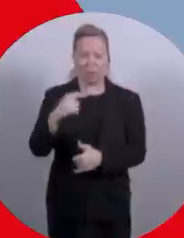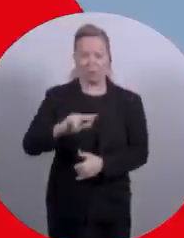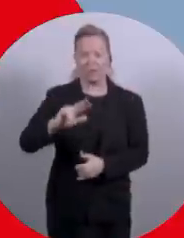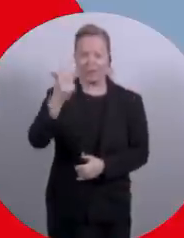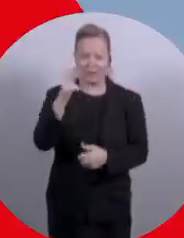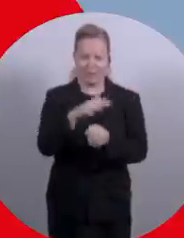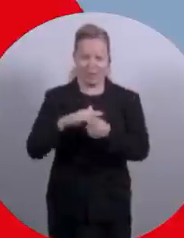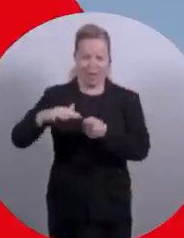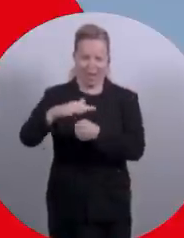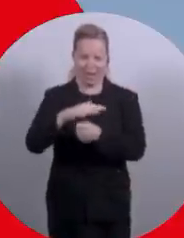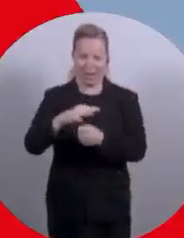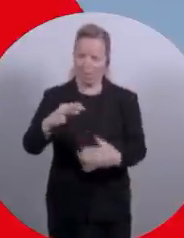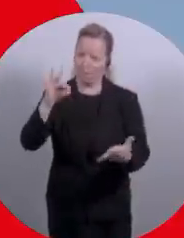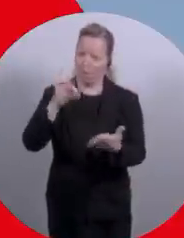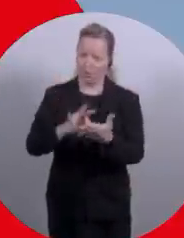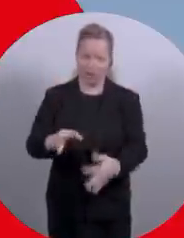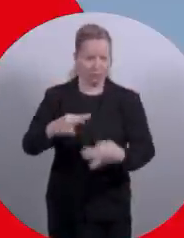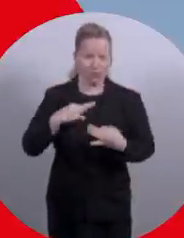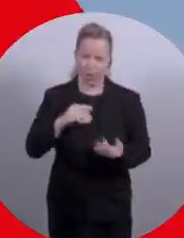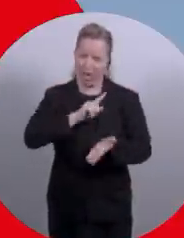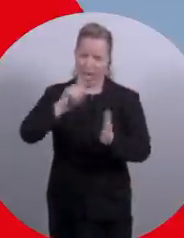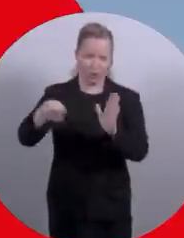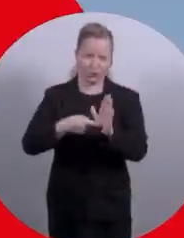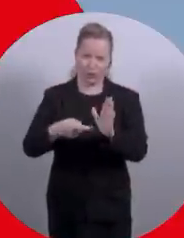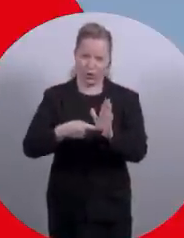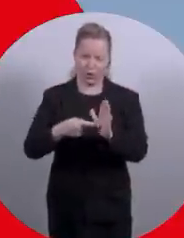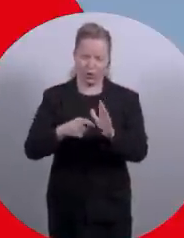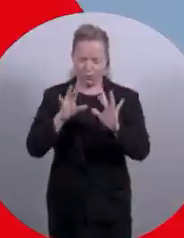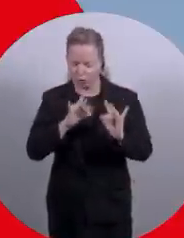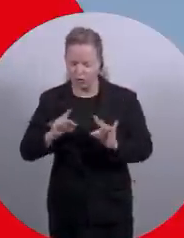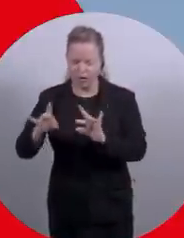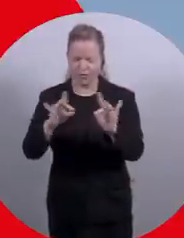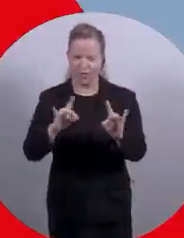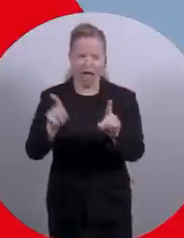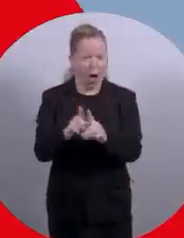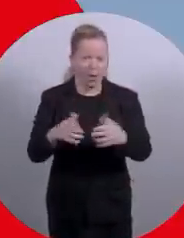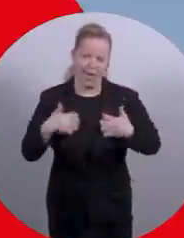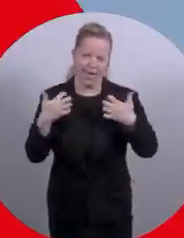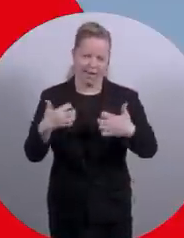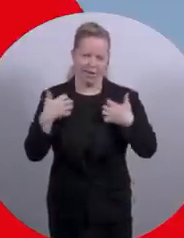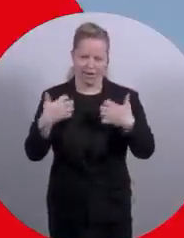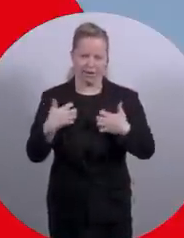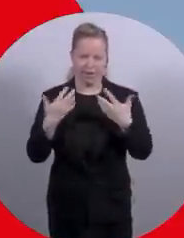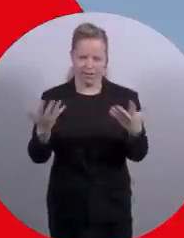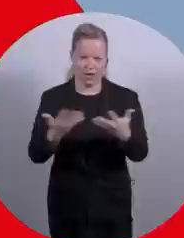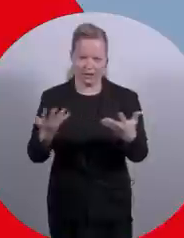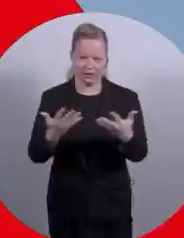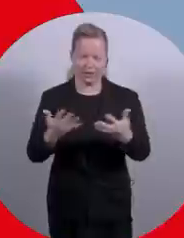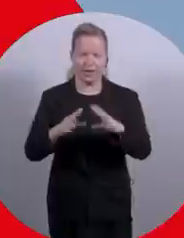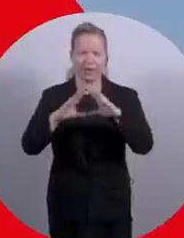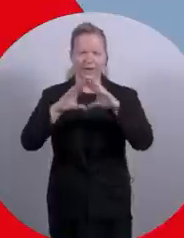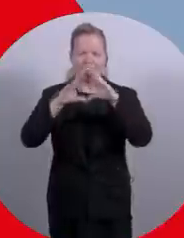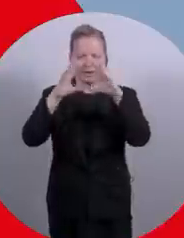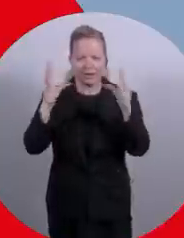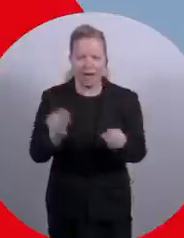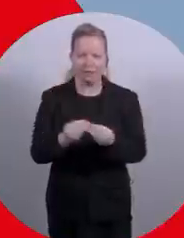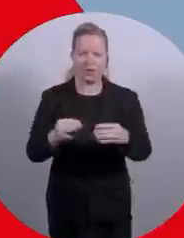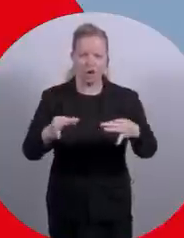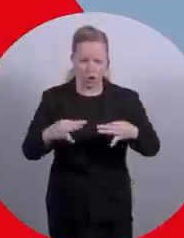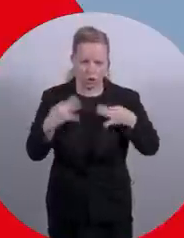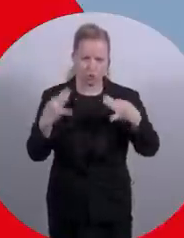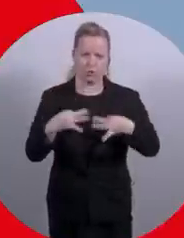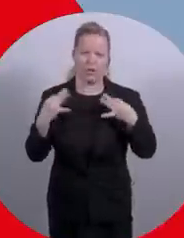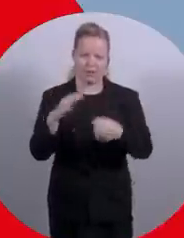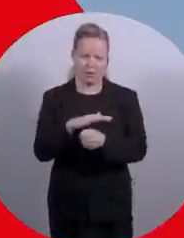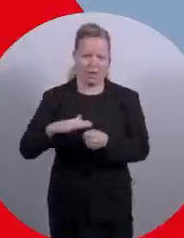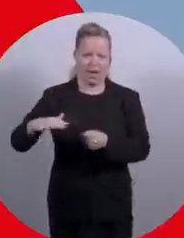sehr fordert sehr beschäftigt auch sehr ärgert das ist der gesamte Gesundheitsbereich